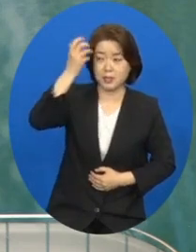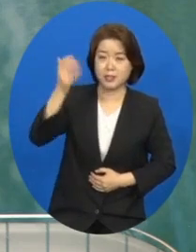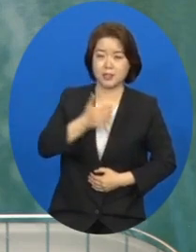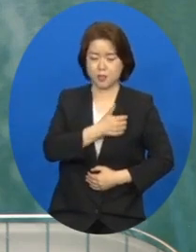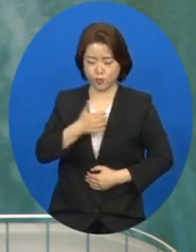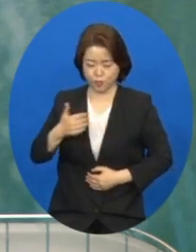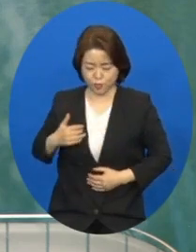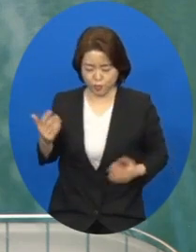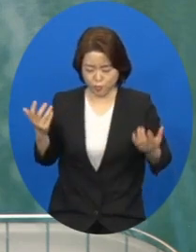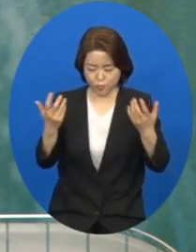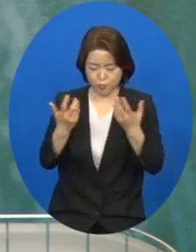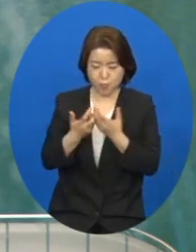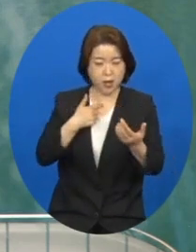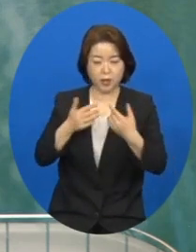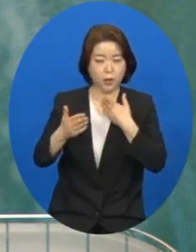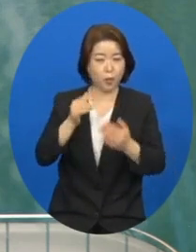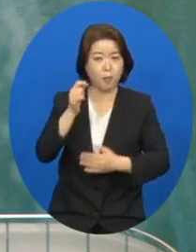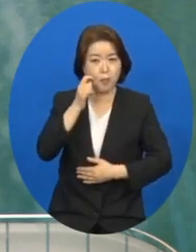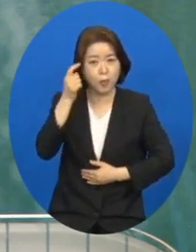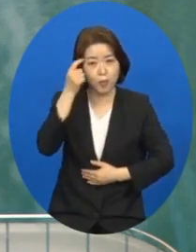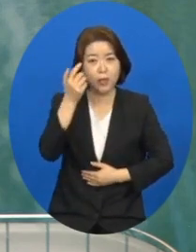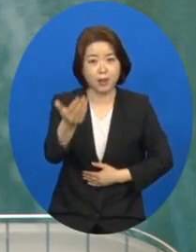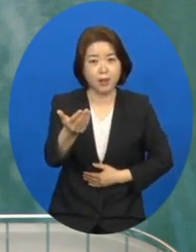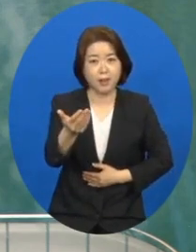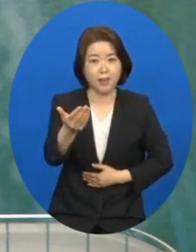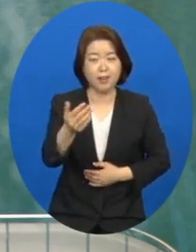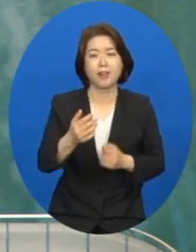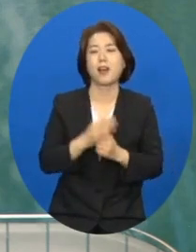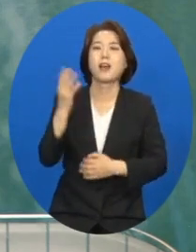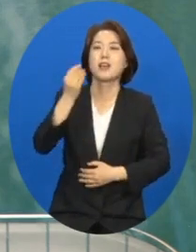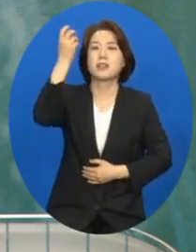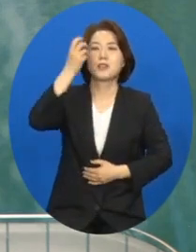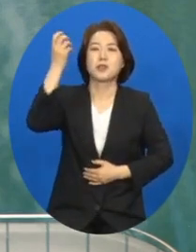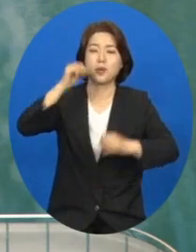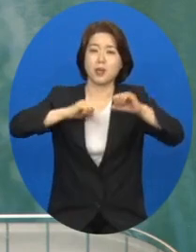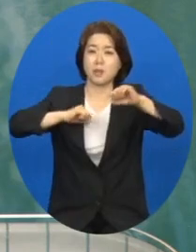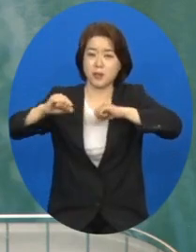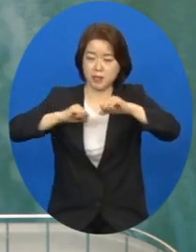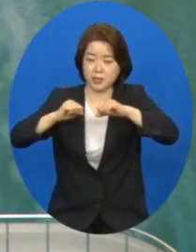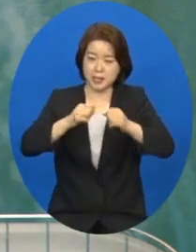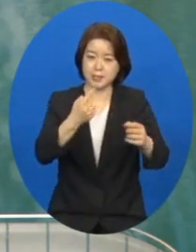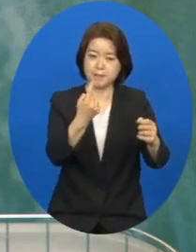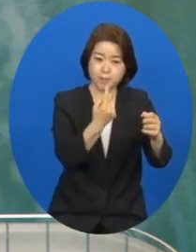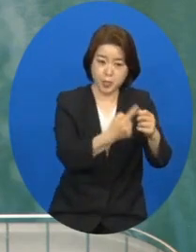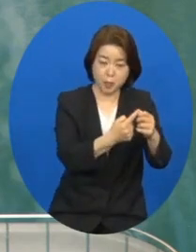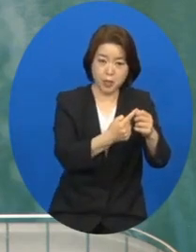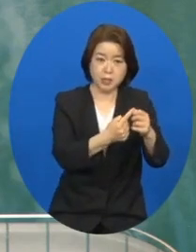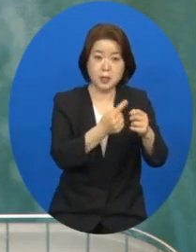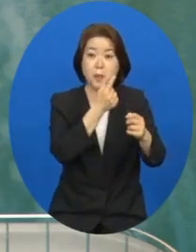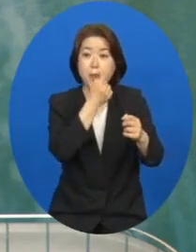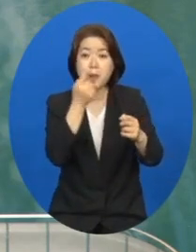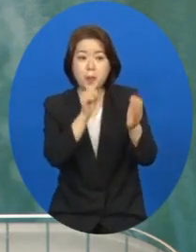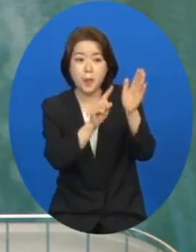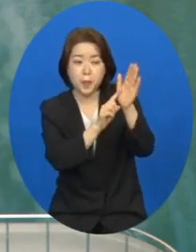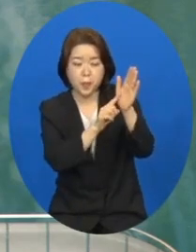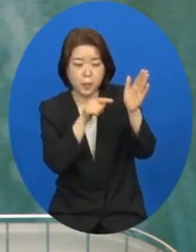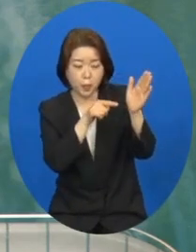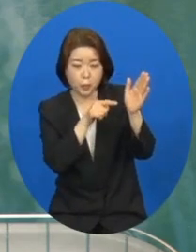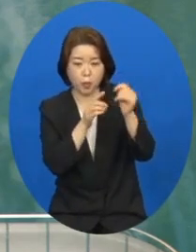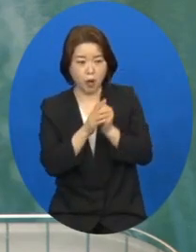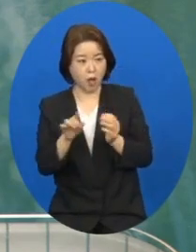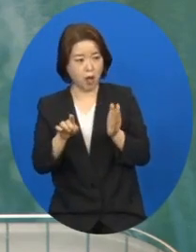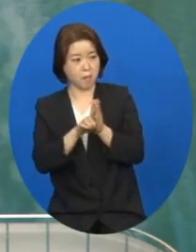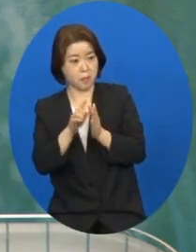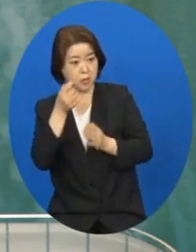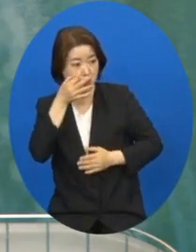충만함을 경험하지 못하는 줄 아십니까? 성령께서 역사하시는 첫 번째 징조에 믿음으로 제대로 반응하지